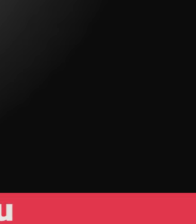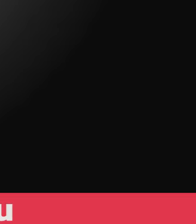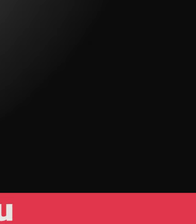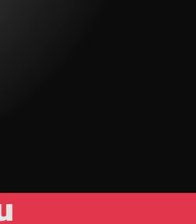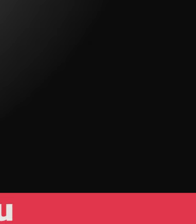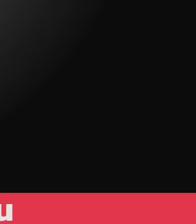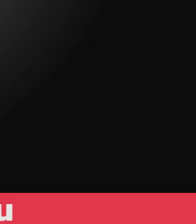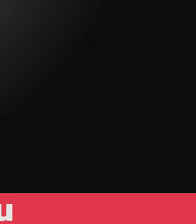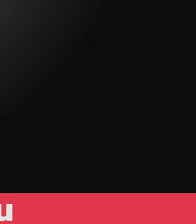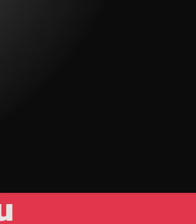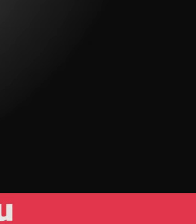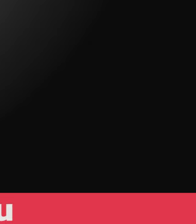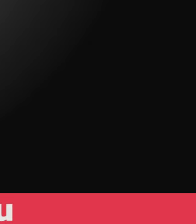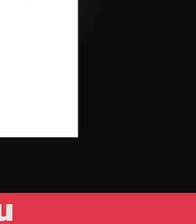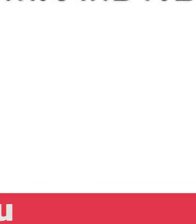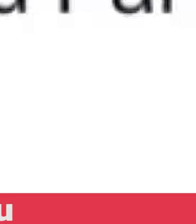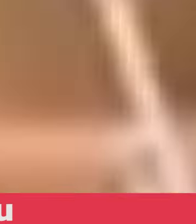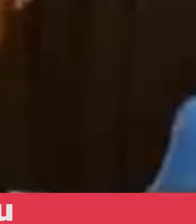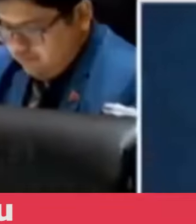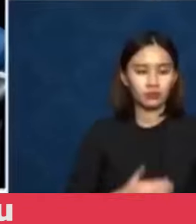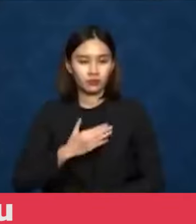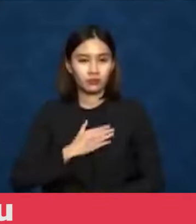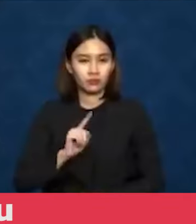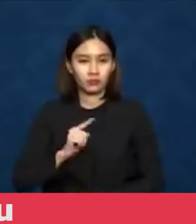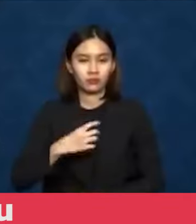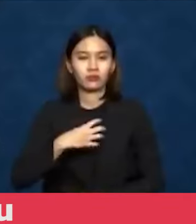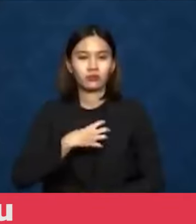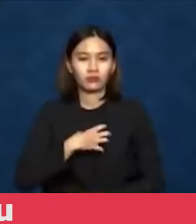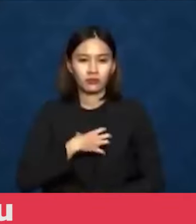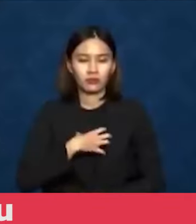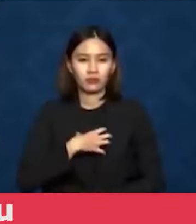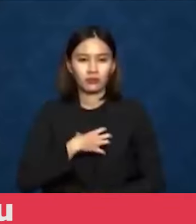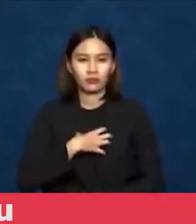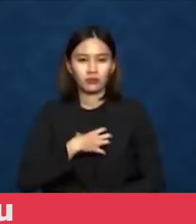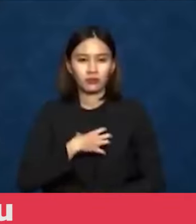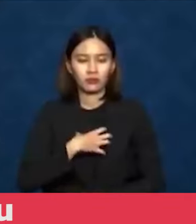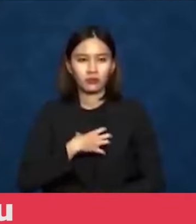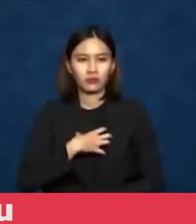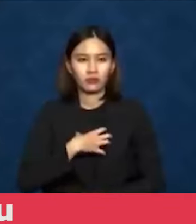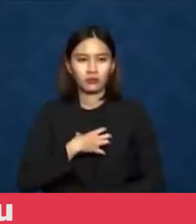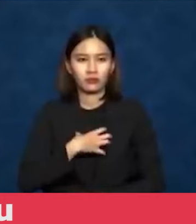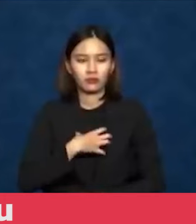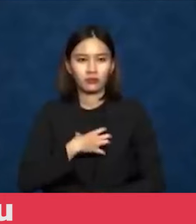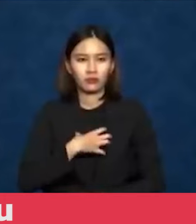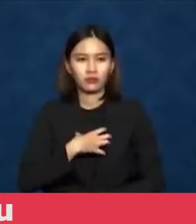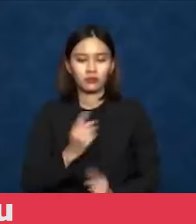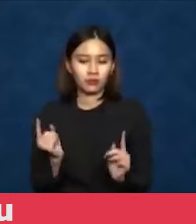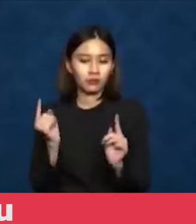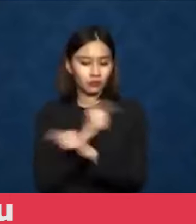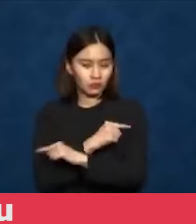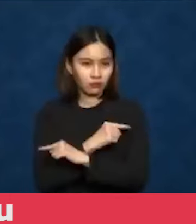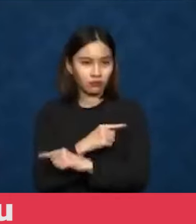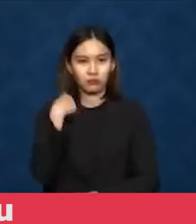อยู่ที่ 7.9 หมื่นคนคนที่5มิวศิริลพัฒน์กองประการอดีตดาราสาววัย37ปีผันตัวเป็นส.ส.บาง